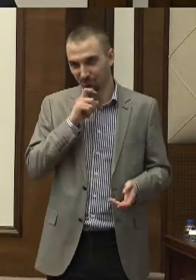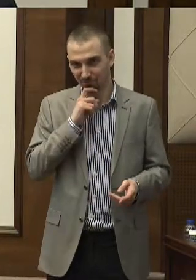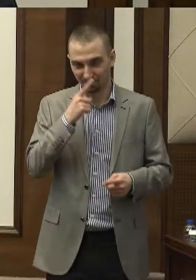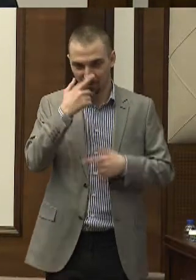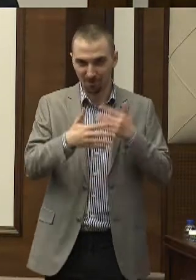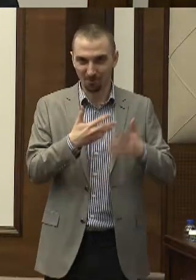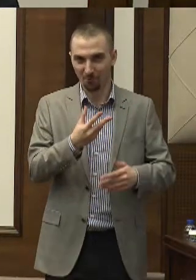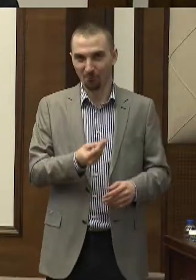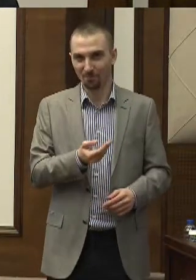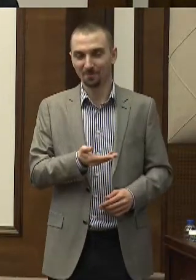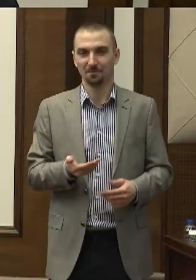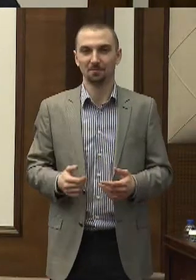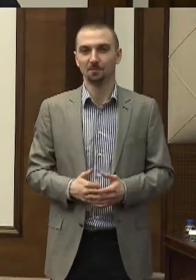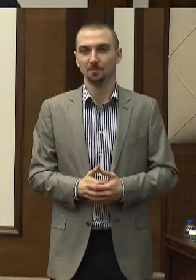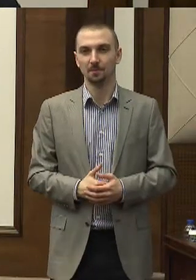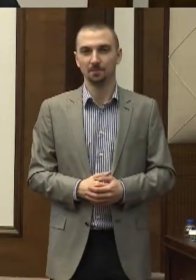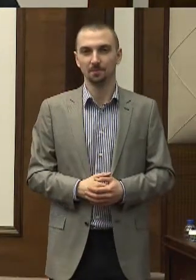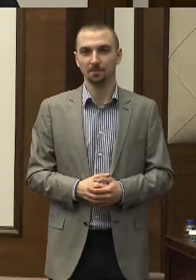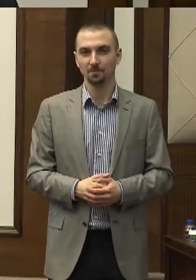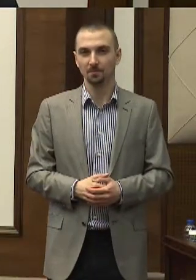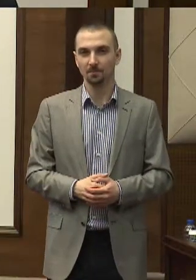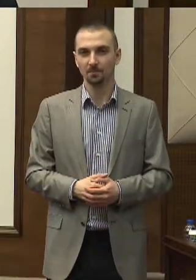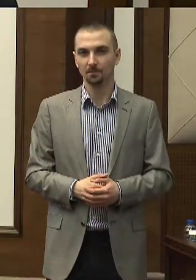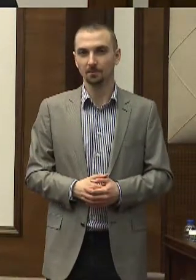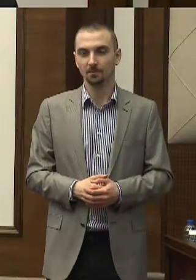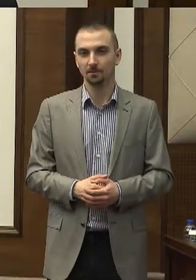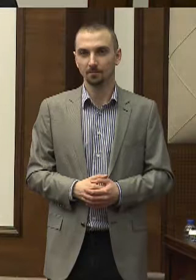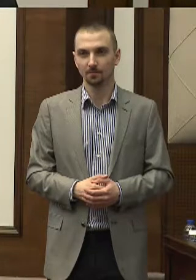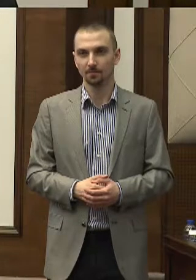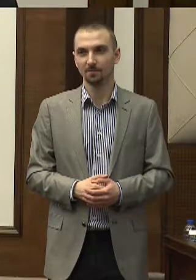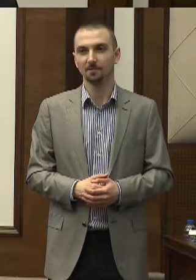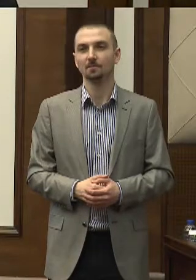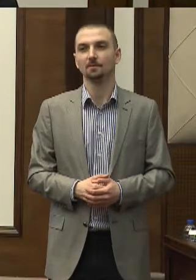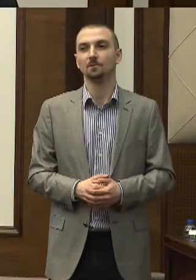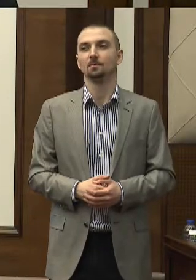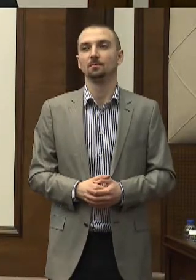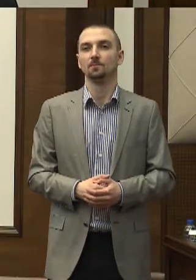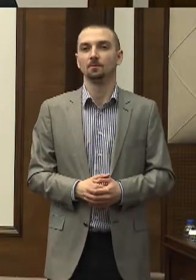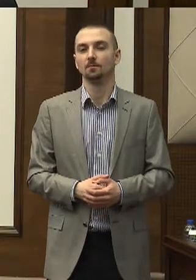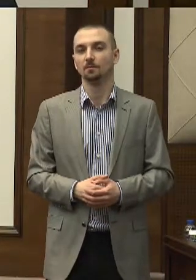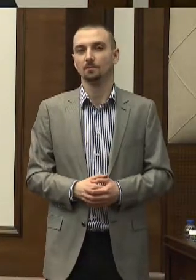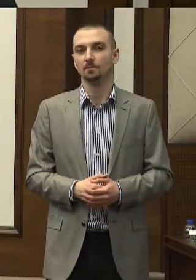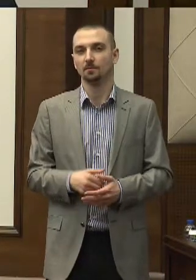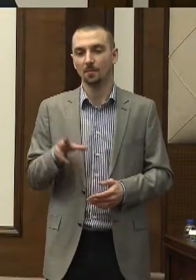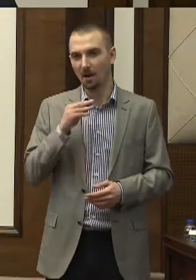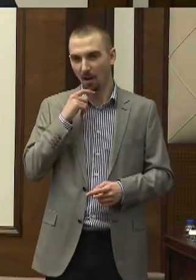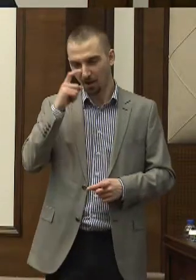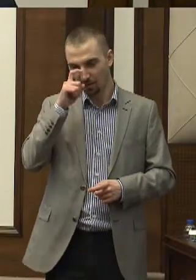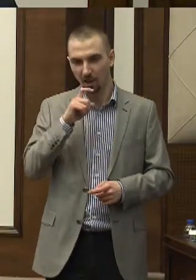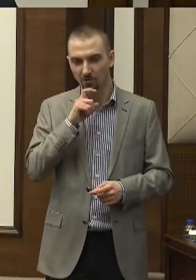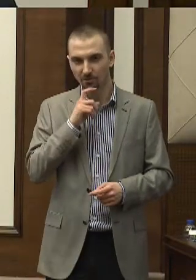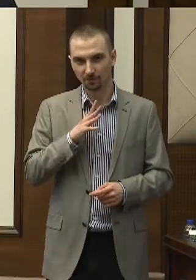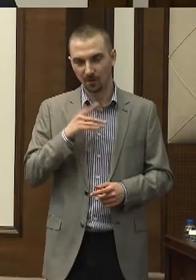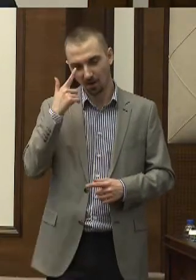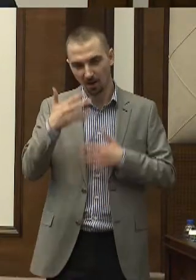yerel demokrasi rafa kaldırarak amcaoğlu gelmiş oraya, demiş ki burasının adı da Fazlı Sokak demiş. Oradaki ablalar geldiler,